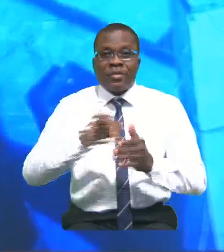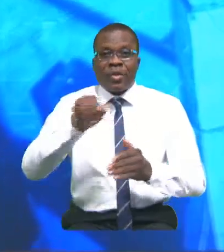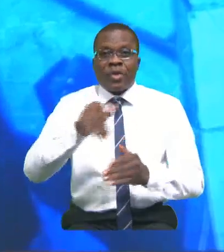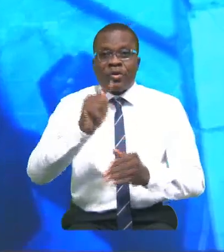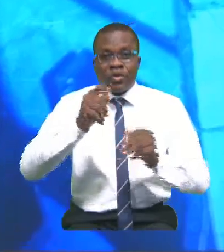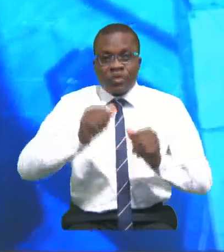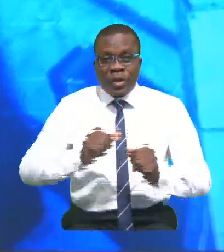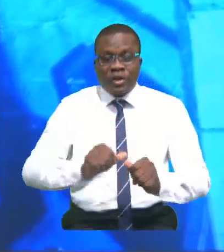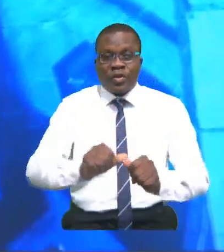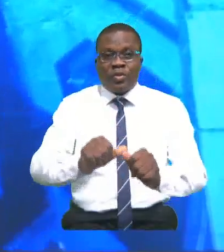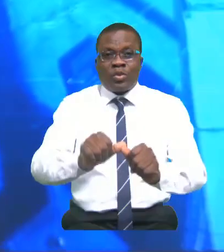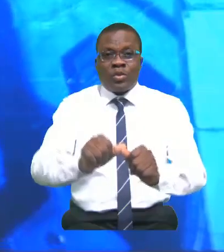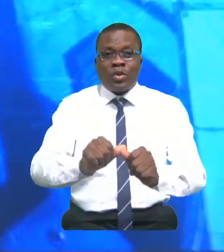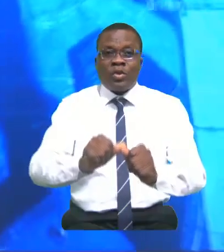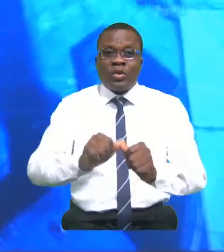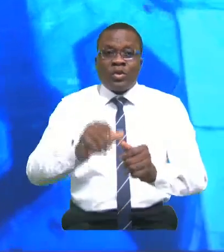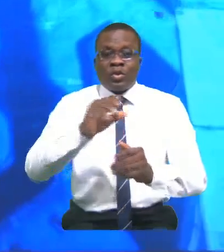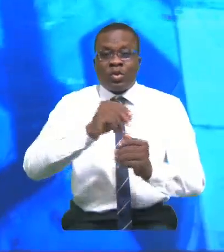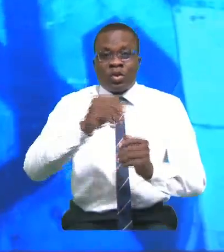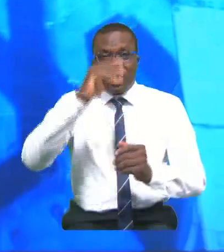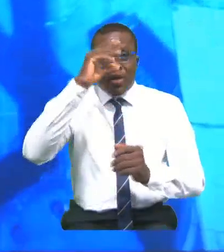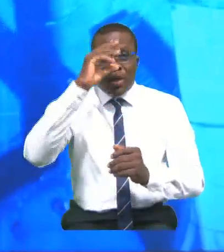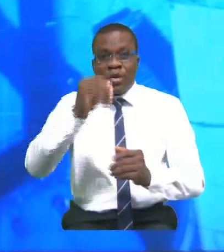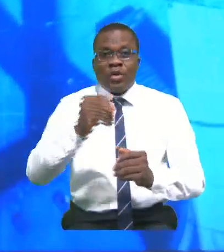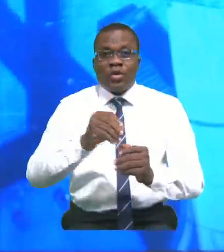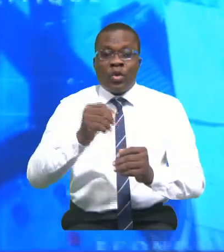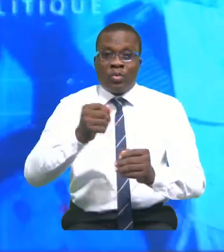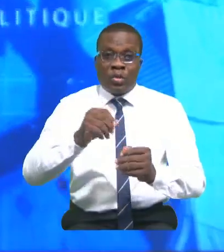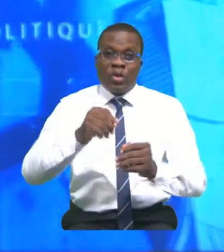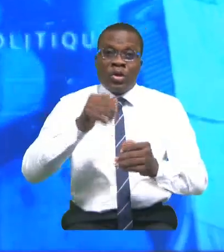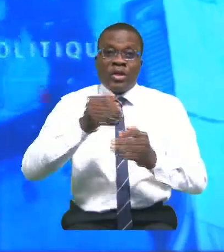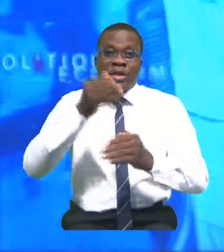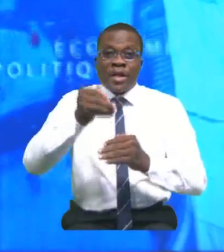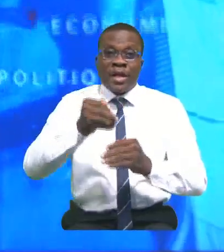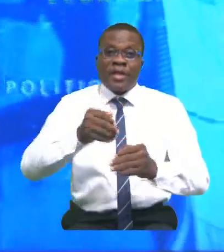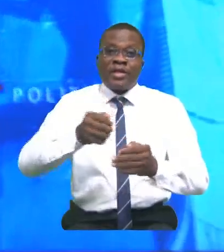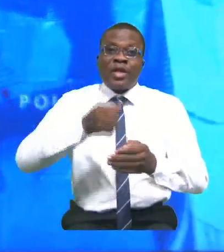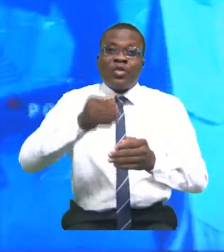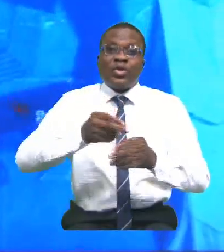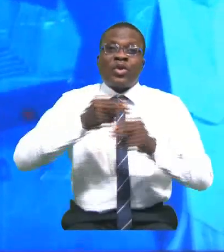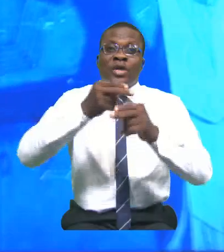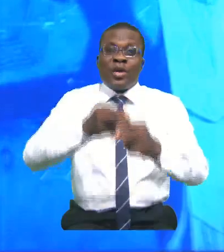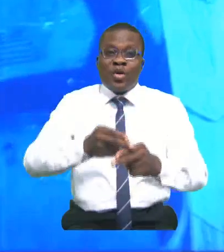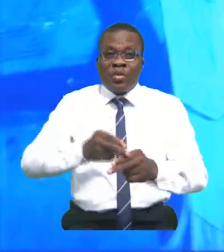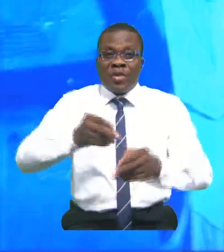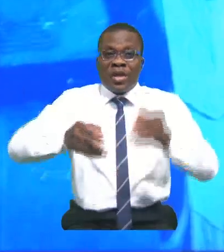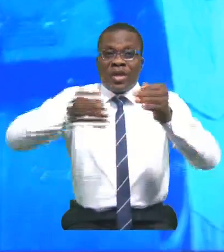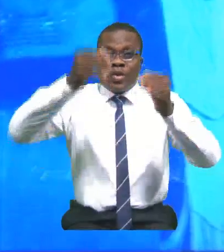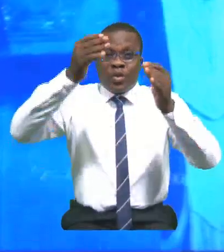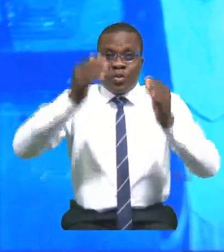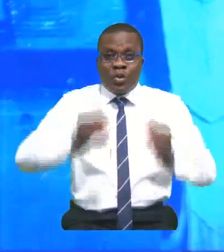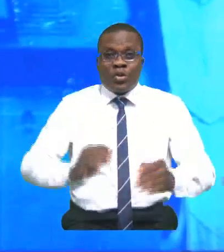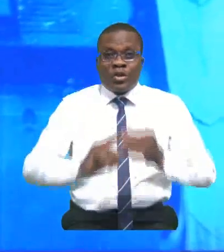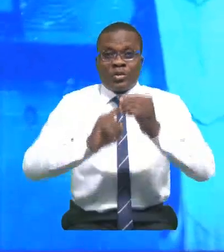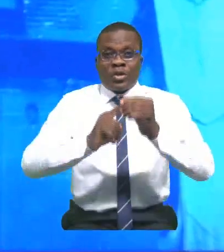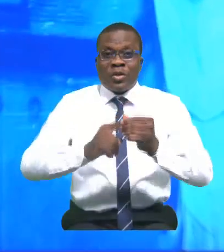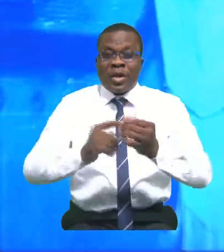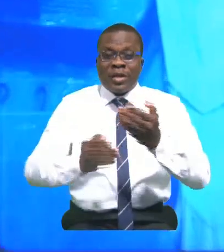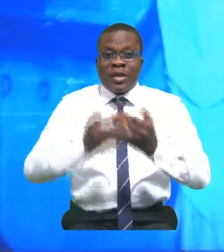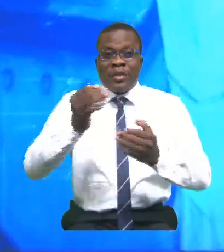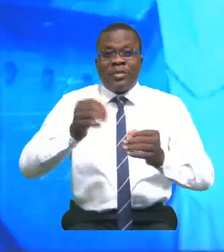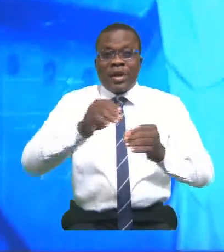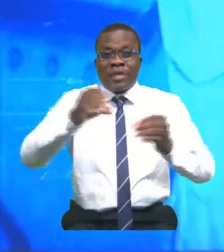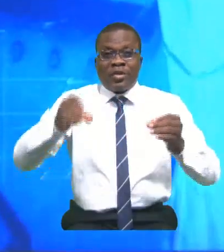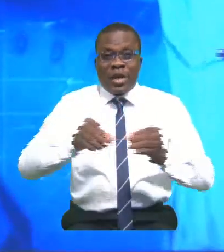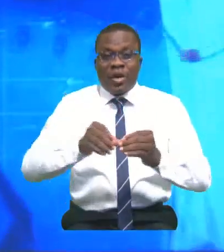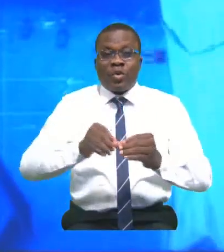poursuit Mario Elom metonou est désormais le procureur spécial près la cour de répression des infractions économique et